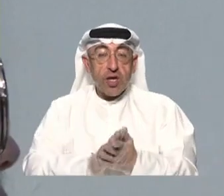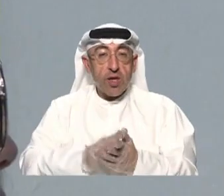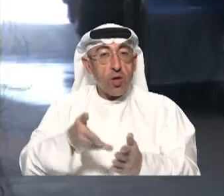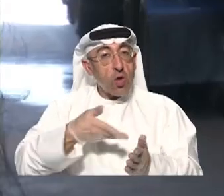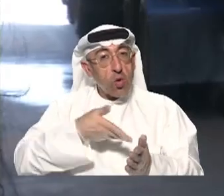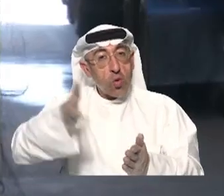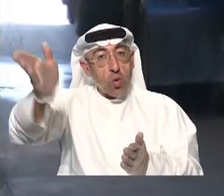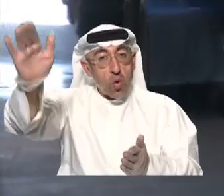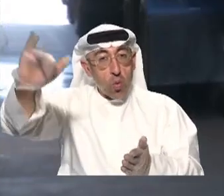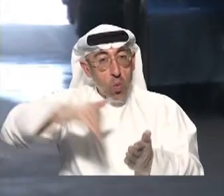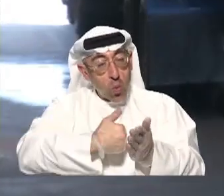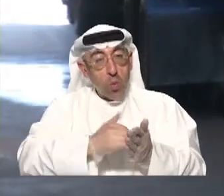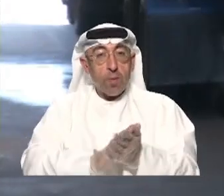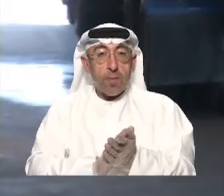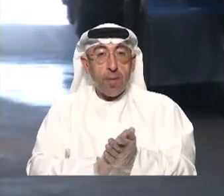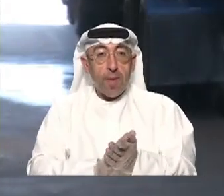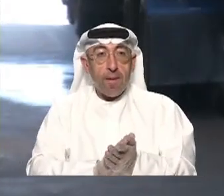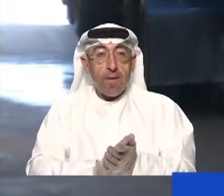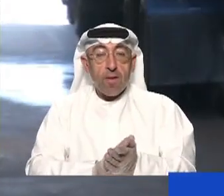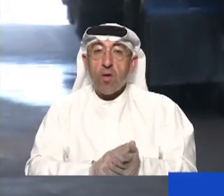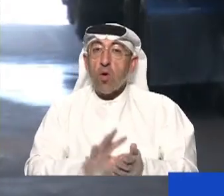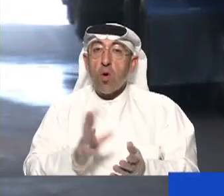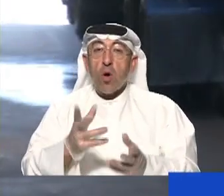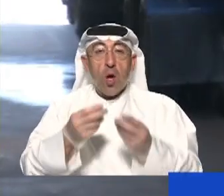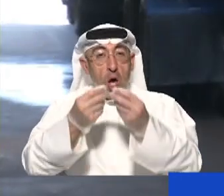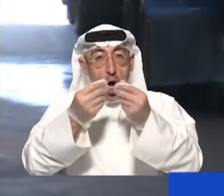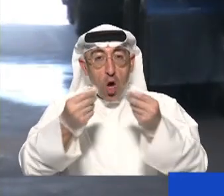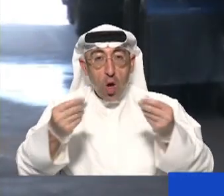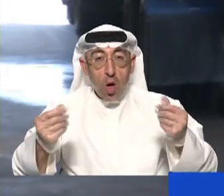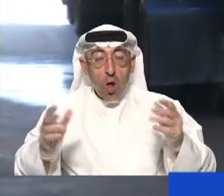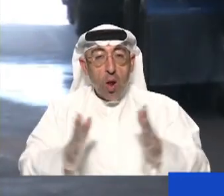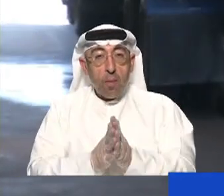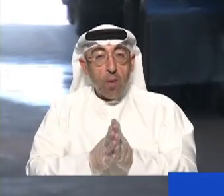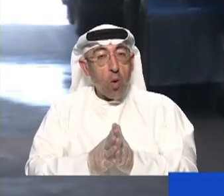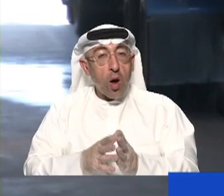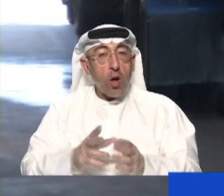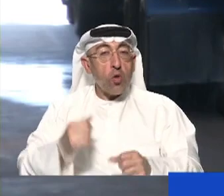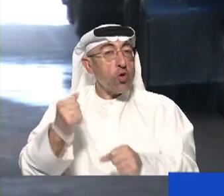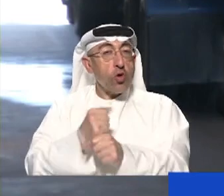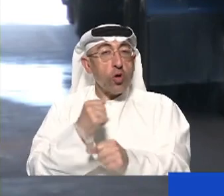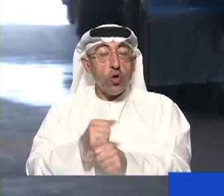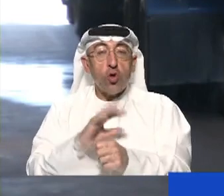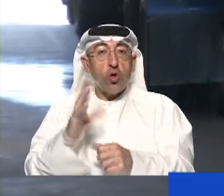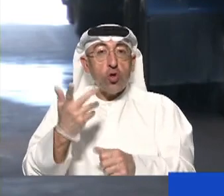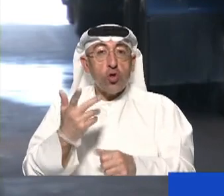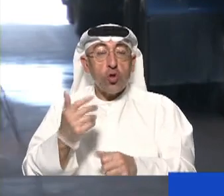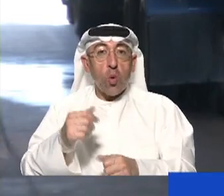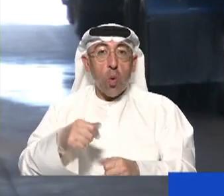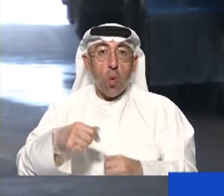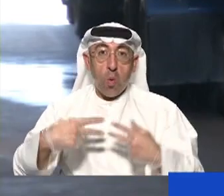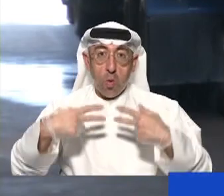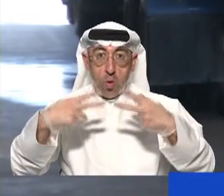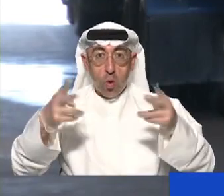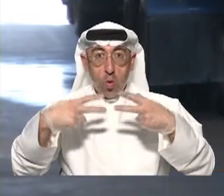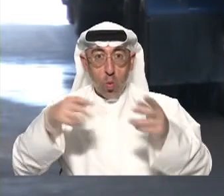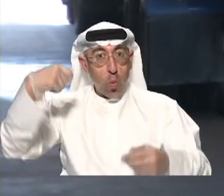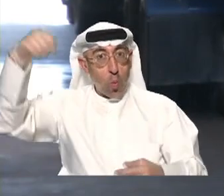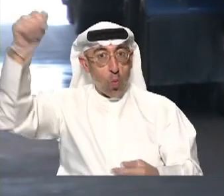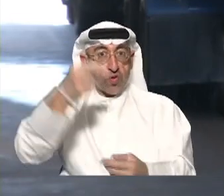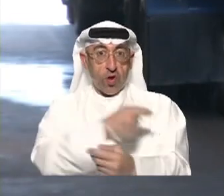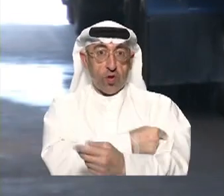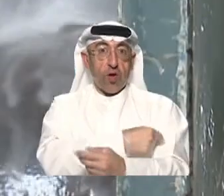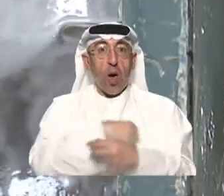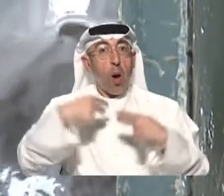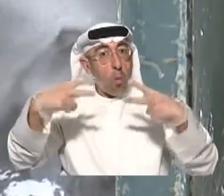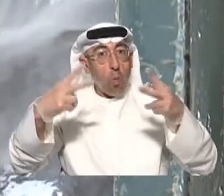واوت. المعقمات احنا نستخدمها هي حسب اشتراطات وزاره الصحه، نقوم بتعقيم جميع